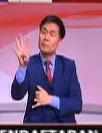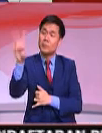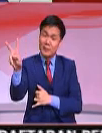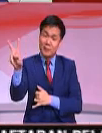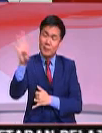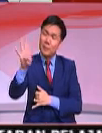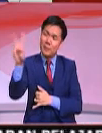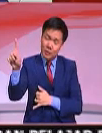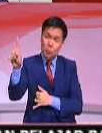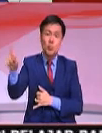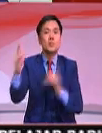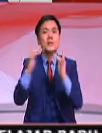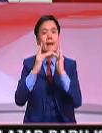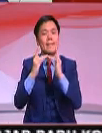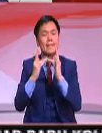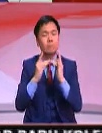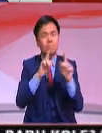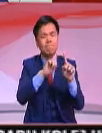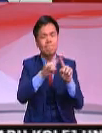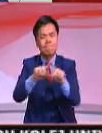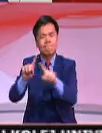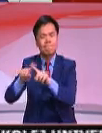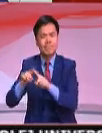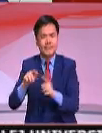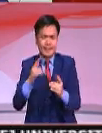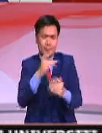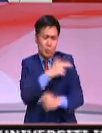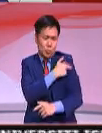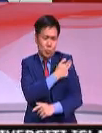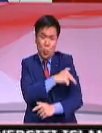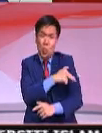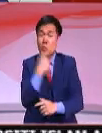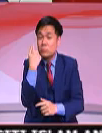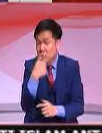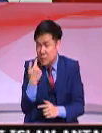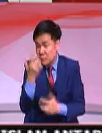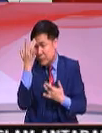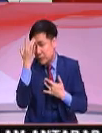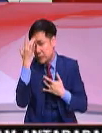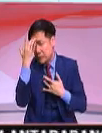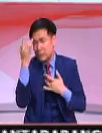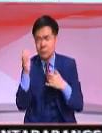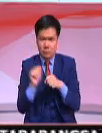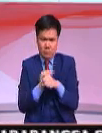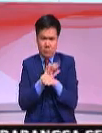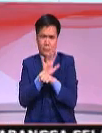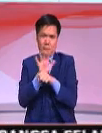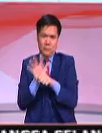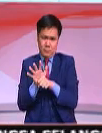17,541 katil untuk menampung pesakit-pesakit yang dikesan positif COVID-19.